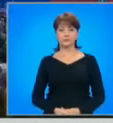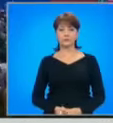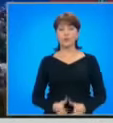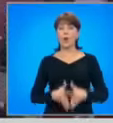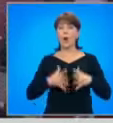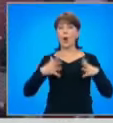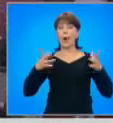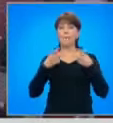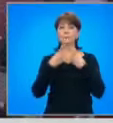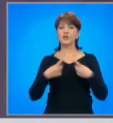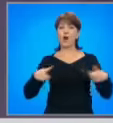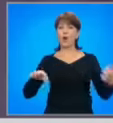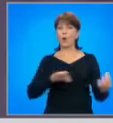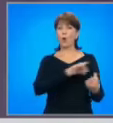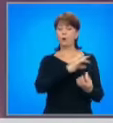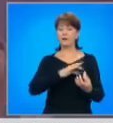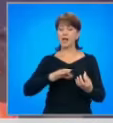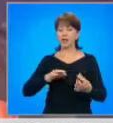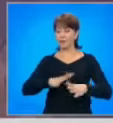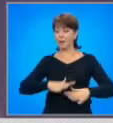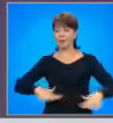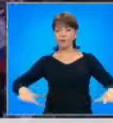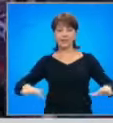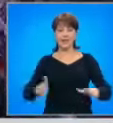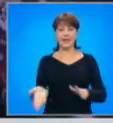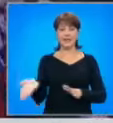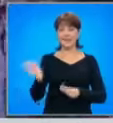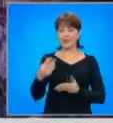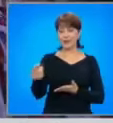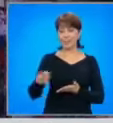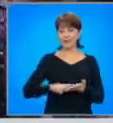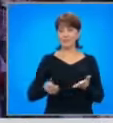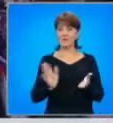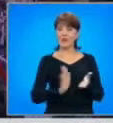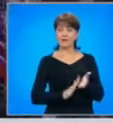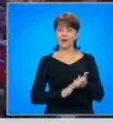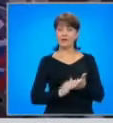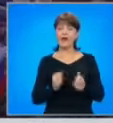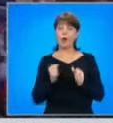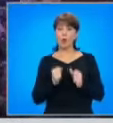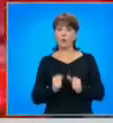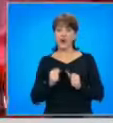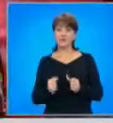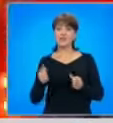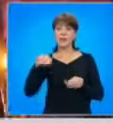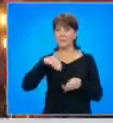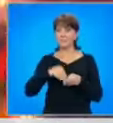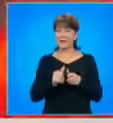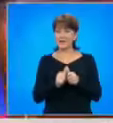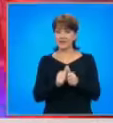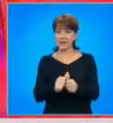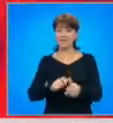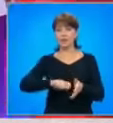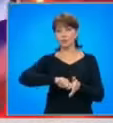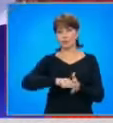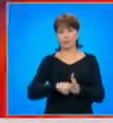Голям концерт на Червения площад последва подписването на договорите. Очаква се процедурата по присъединяването да приключи следващата